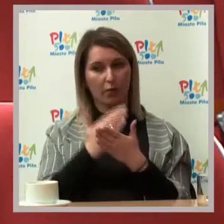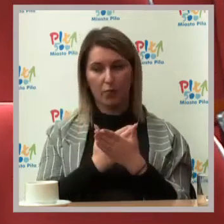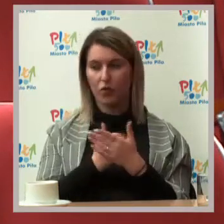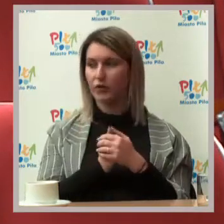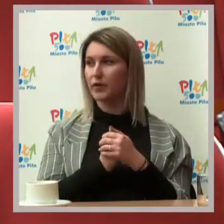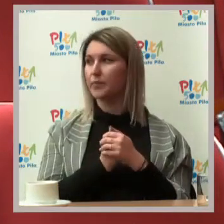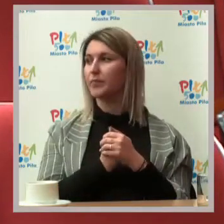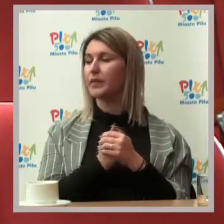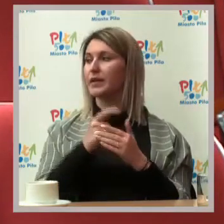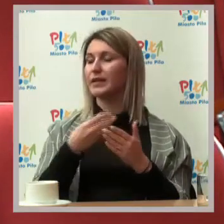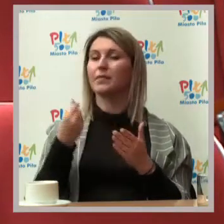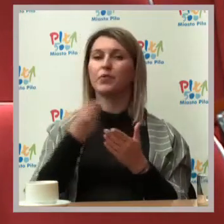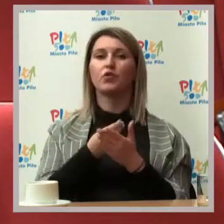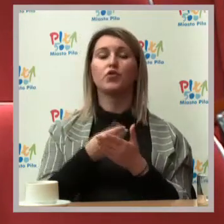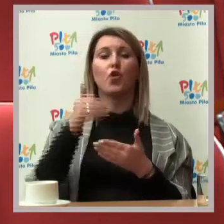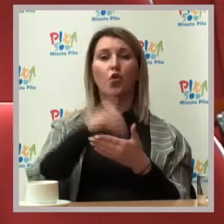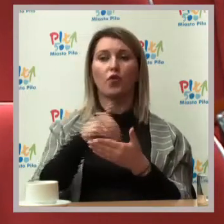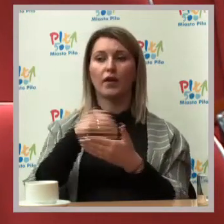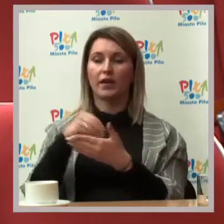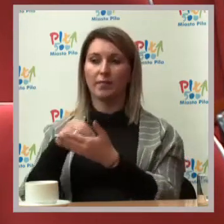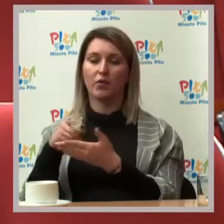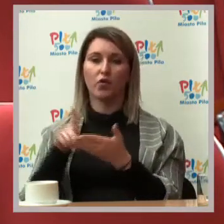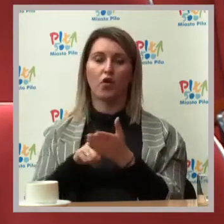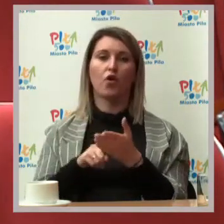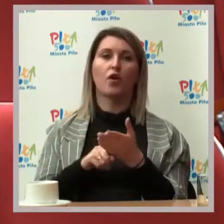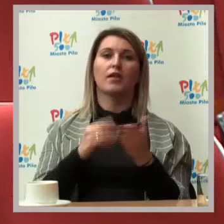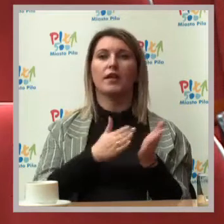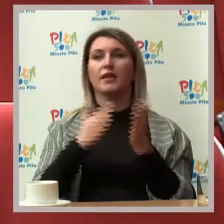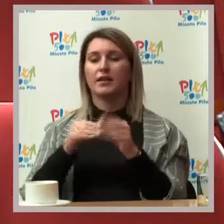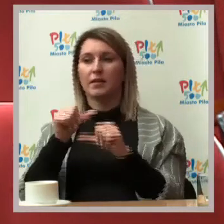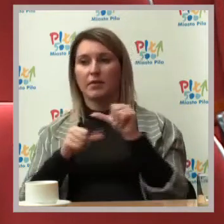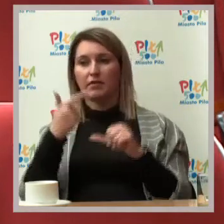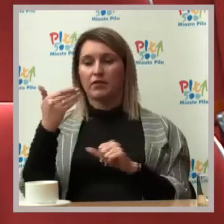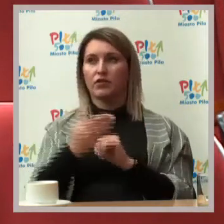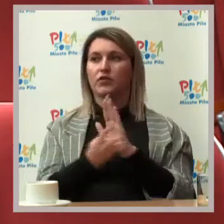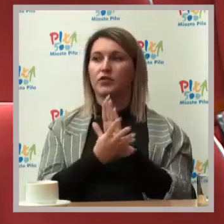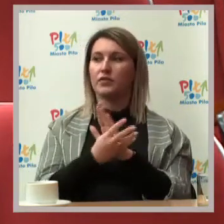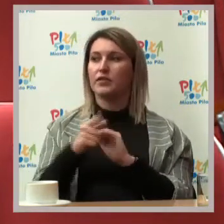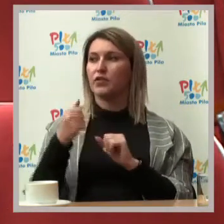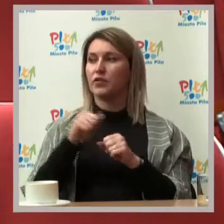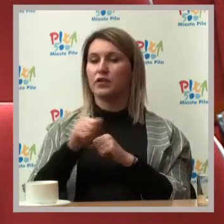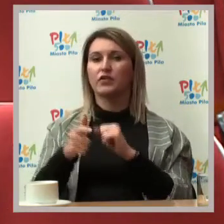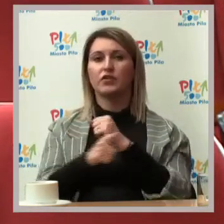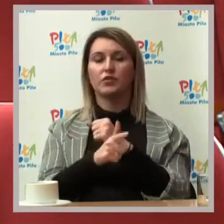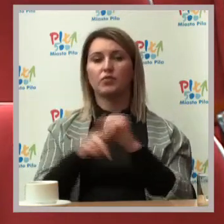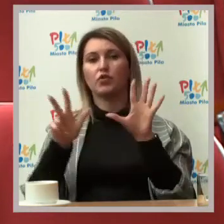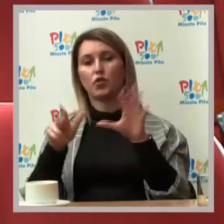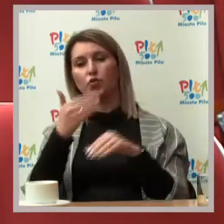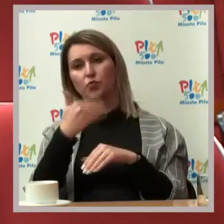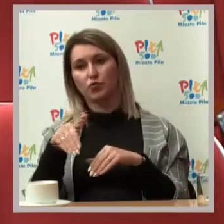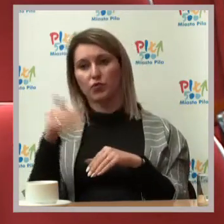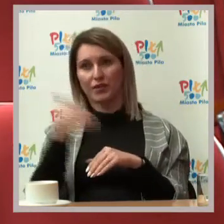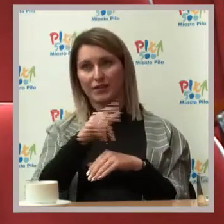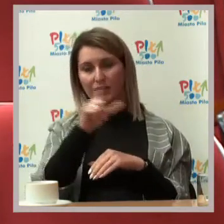Odpowiednio pieniądze wprowadzamy do budżetu w kolejnych lat, to jest w roku 2019 jest to kwota 78